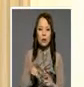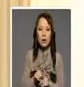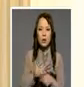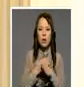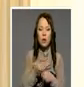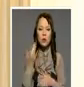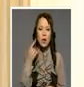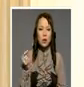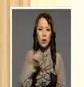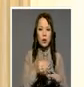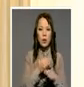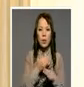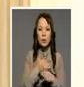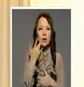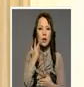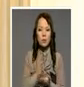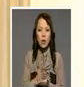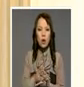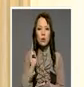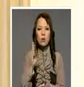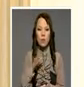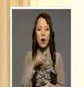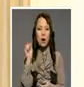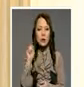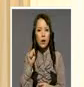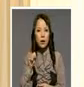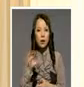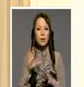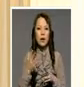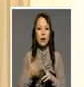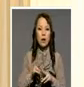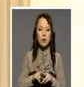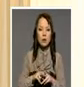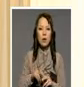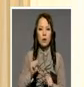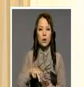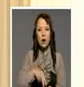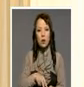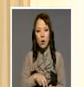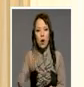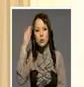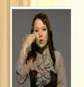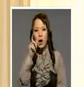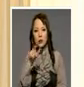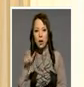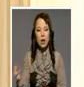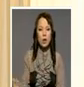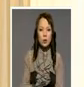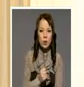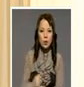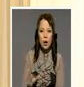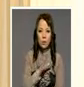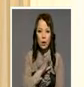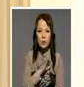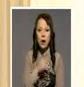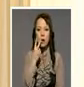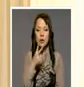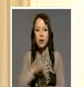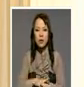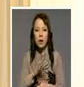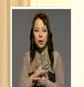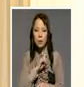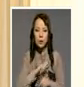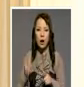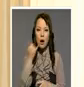ашылған. Подъезді біреулер кеқіп қалады, есік тоқылдатып жатады, или есік алдында бір төбелесіп жағдайлар болып жатады, ұрысып бір сол кездерде хабарлап